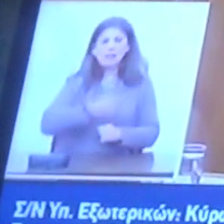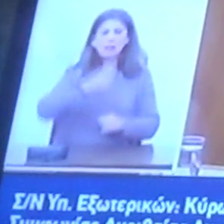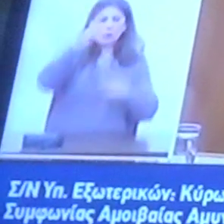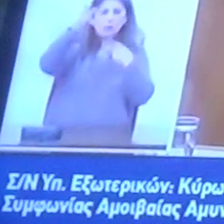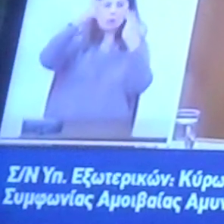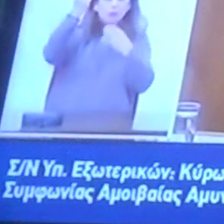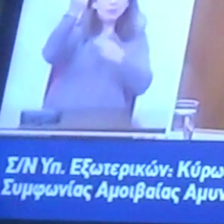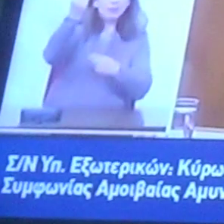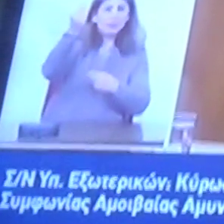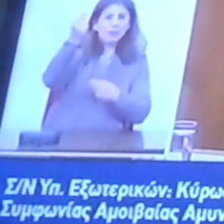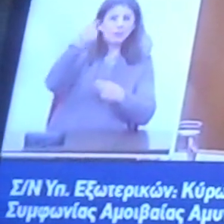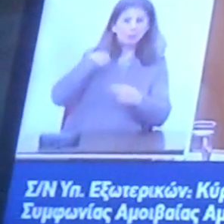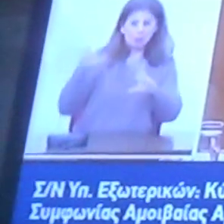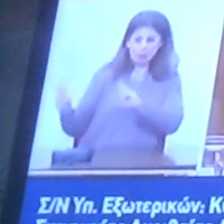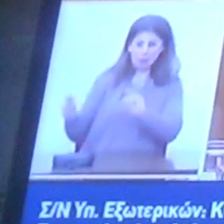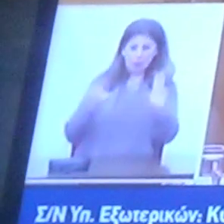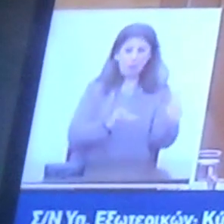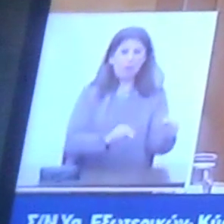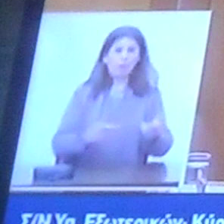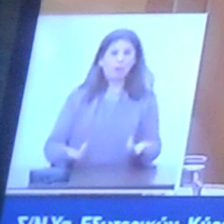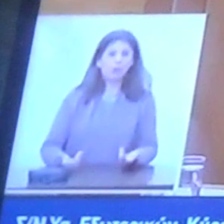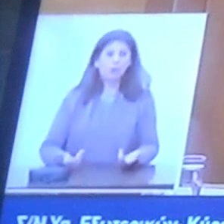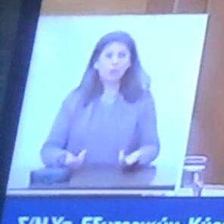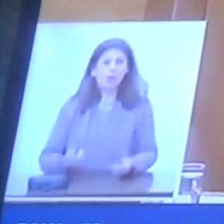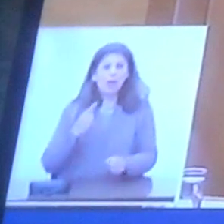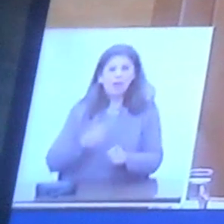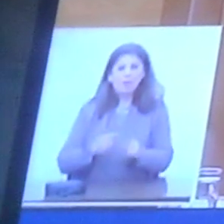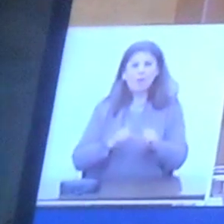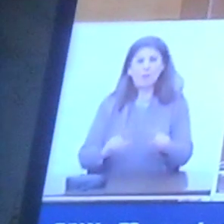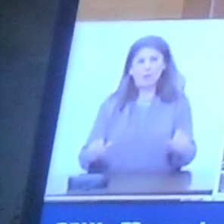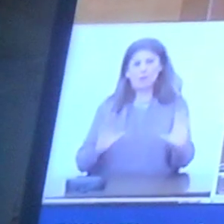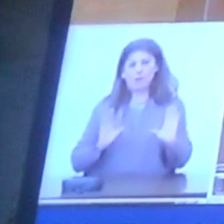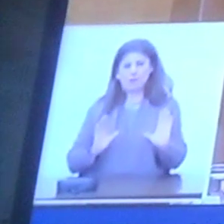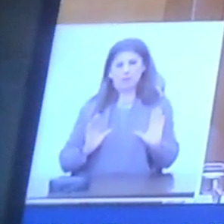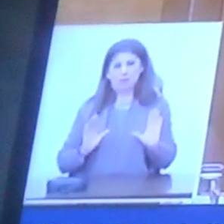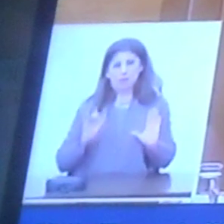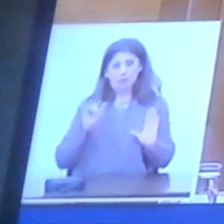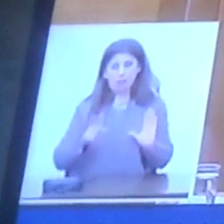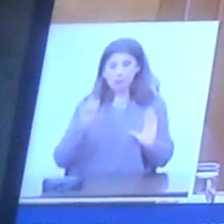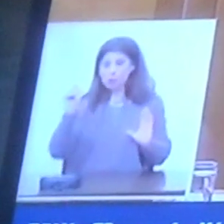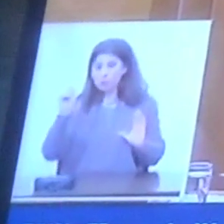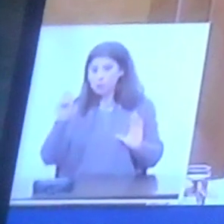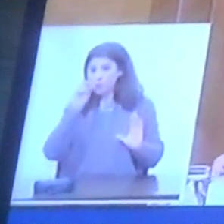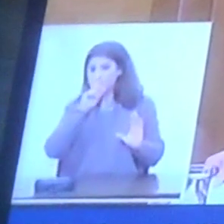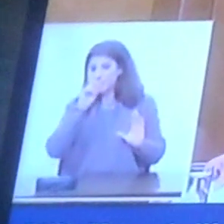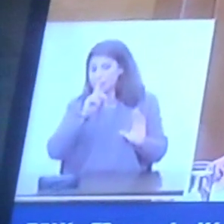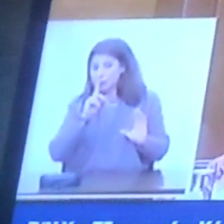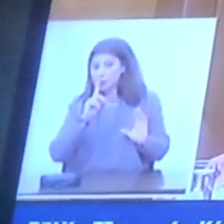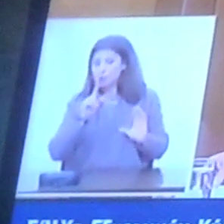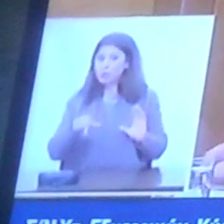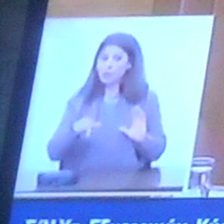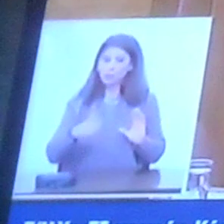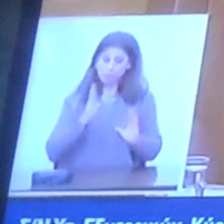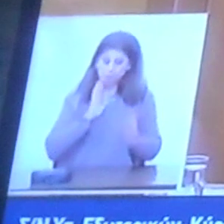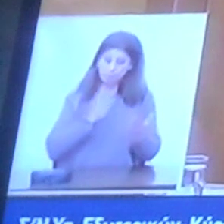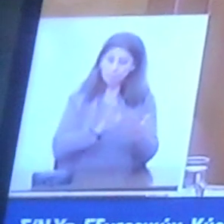του ρεύματος είναι και με τη δική μας. Πράγματα απλά, ξέρετε γιατί. Ασκείτε πολιτική ψέματα. Και αυτό θα το πείτε μπροστά σας.